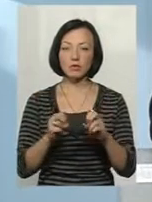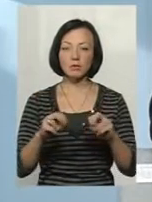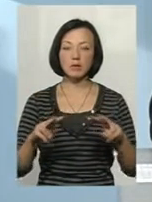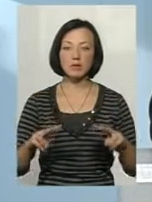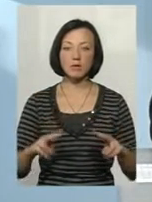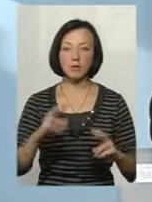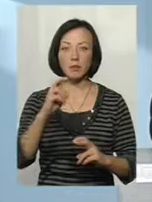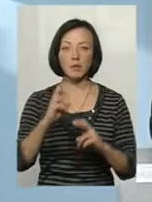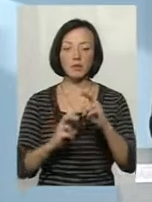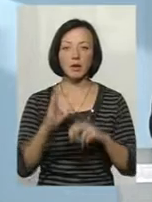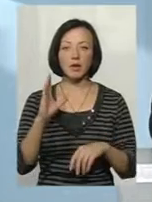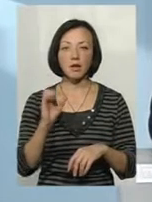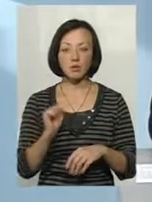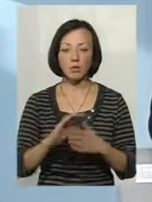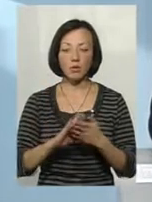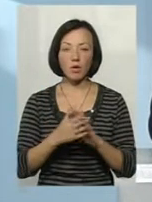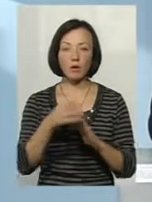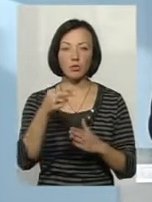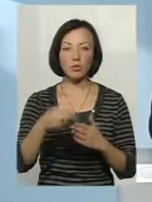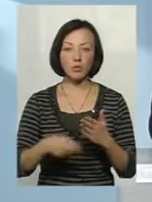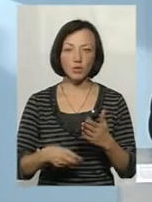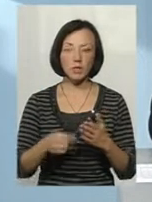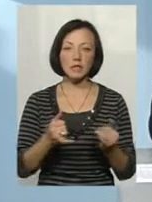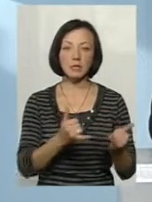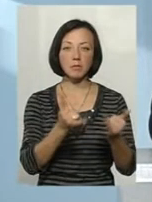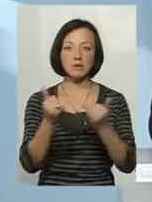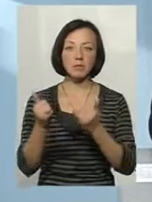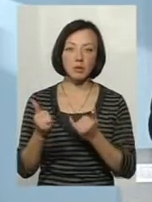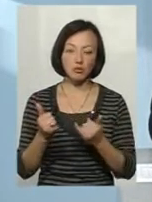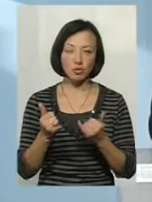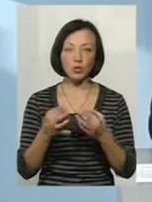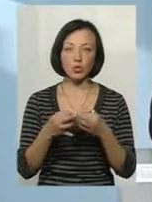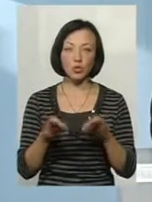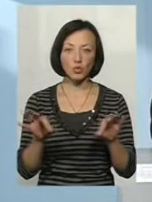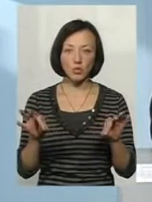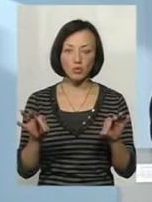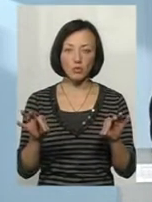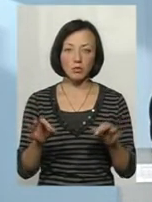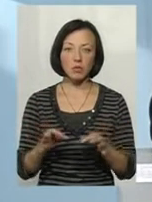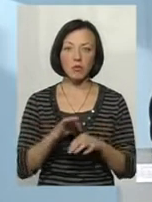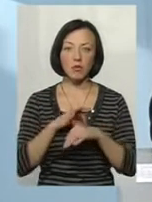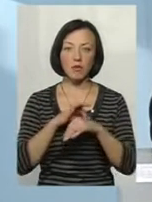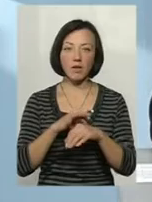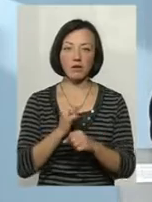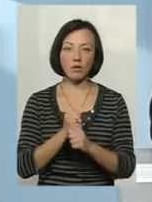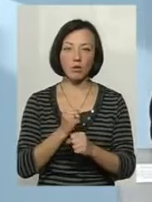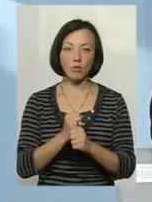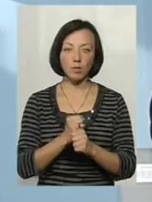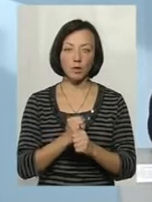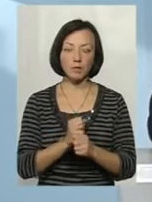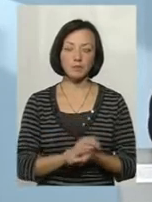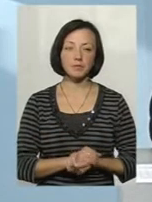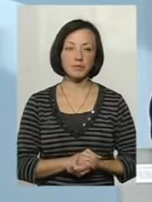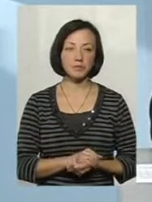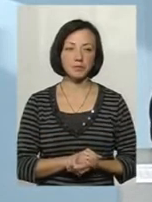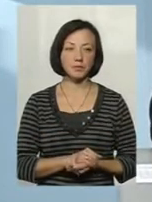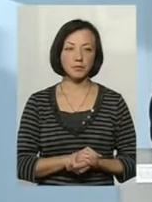спеціалізованого підприємства, укласти з ним угоду і забезпечити їм доступ для проведення роботи.